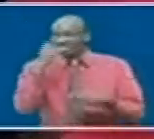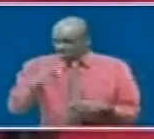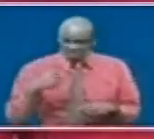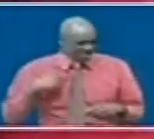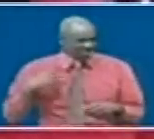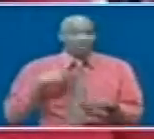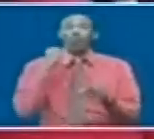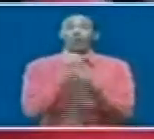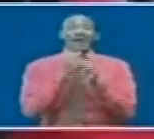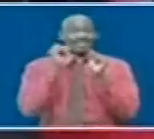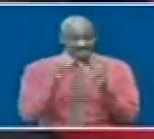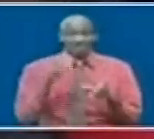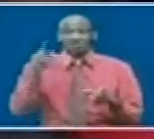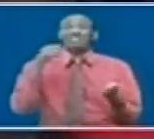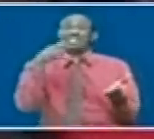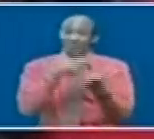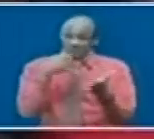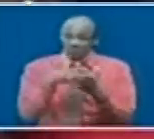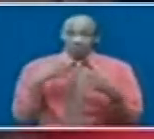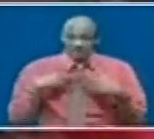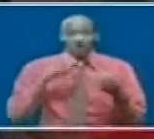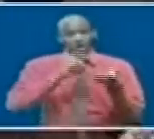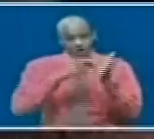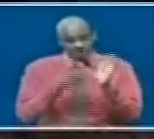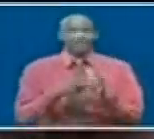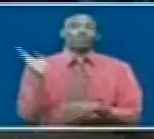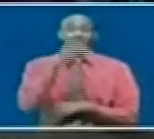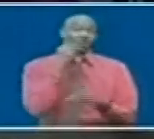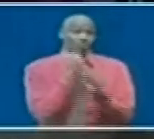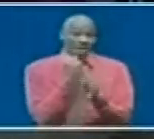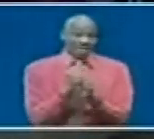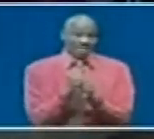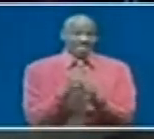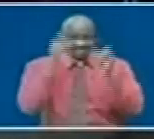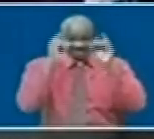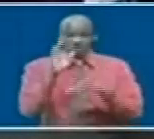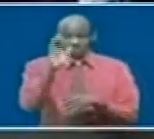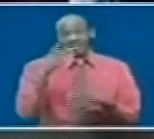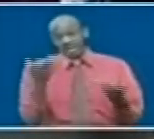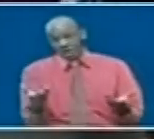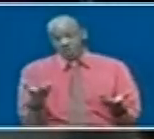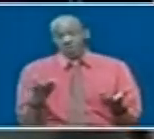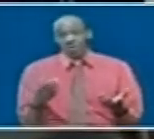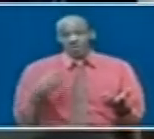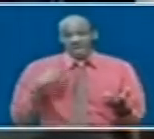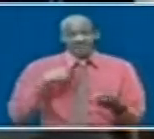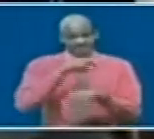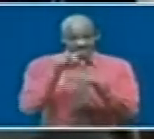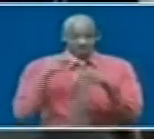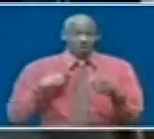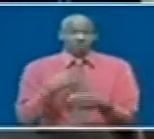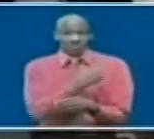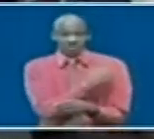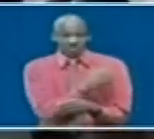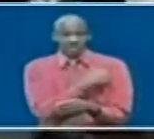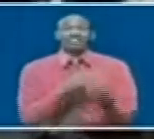kikiki sharti wahusishwe kuweka mkataba wa kurudi kazini. Kauli yao imeungwa mkono na muungano wa kitaifa wa madaktari.